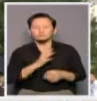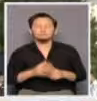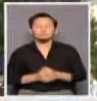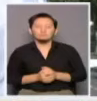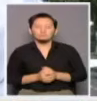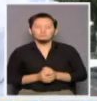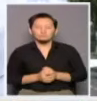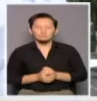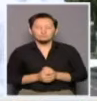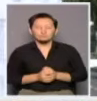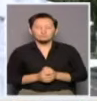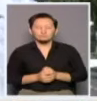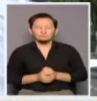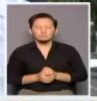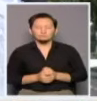дастархан.